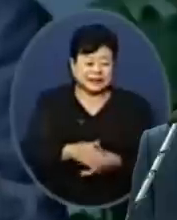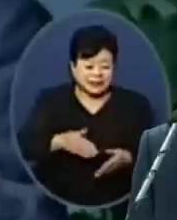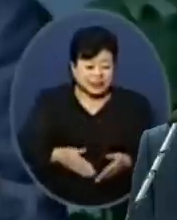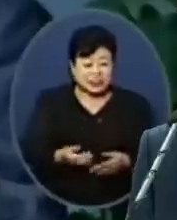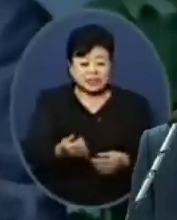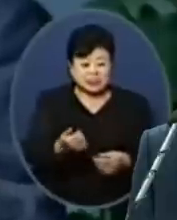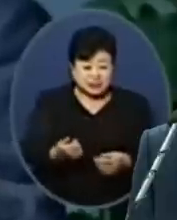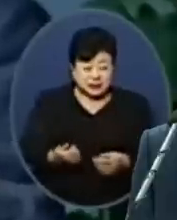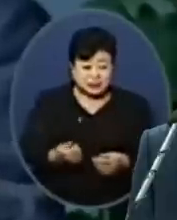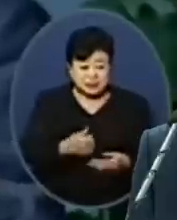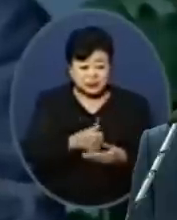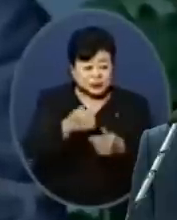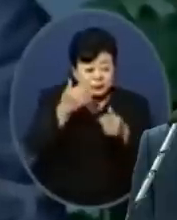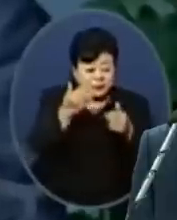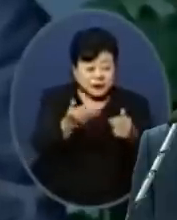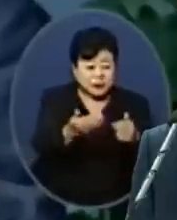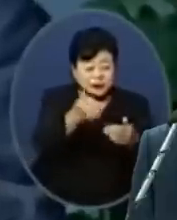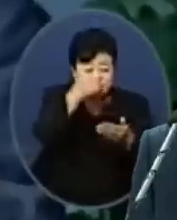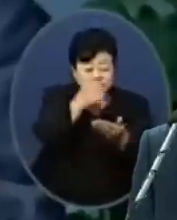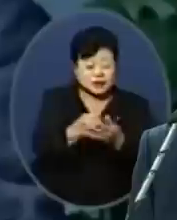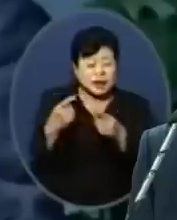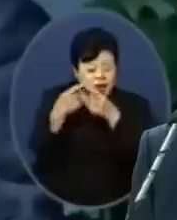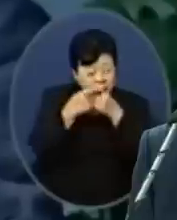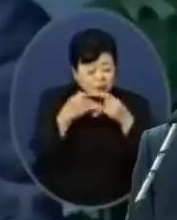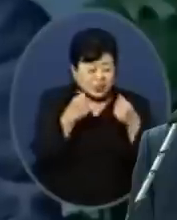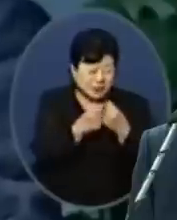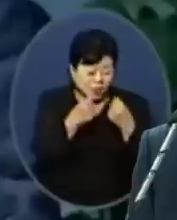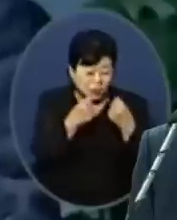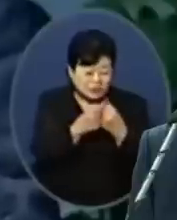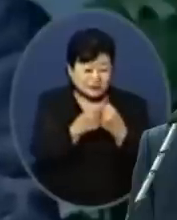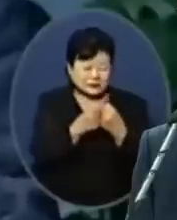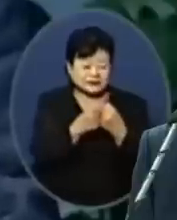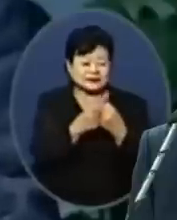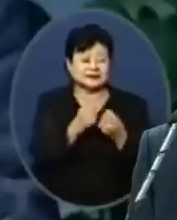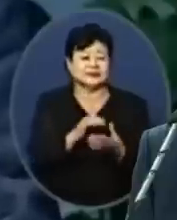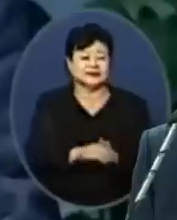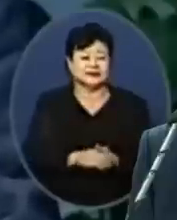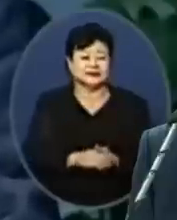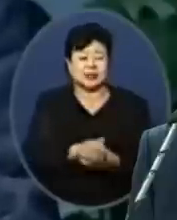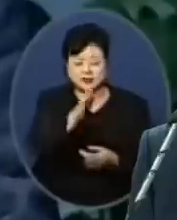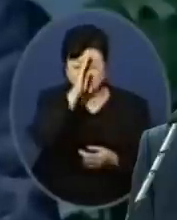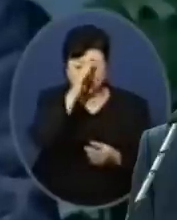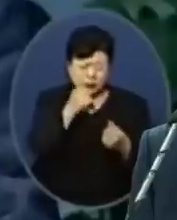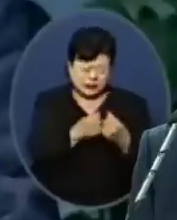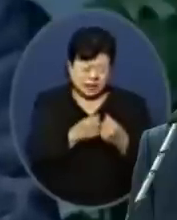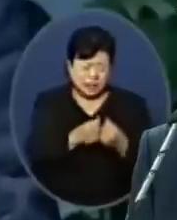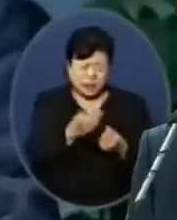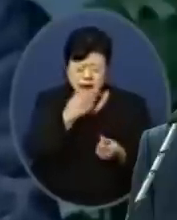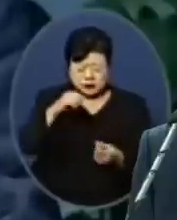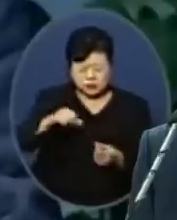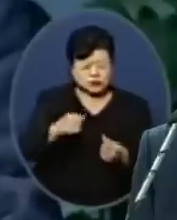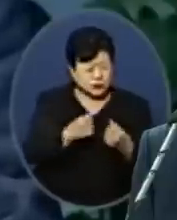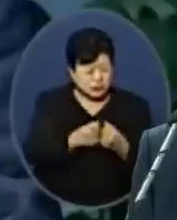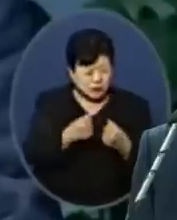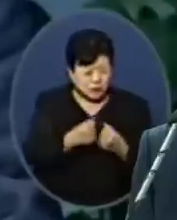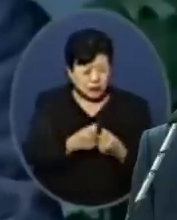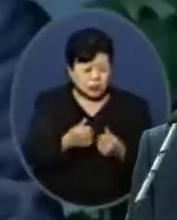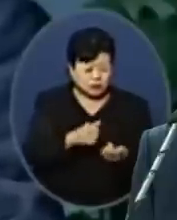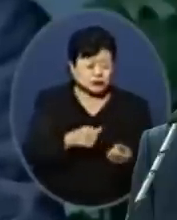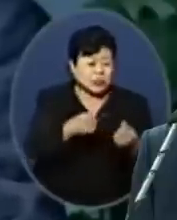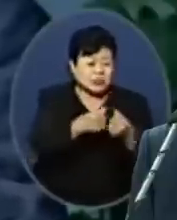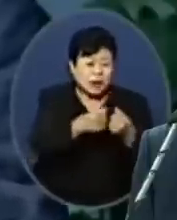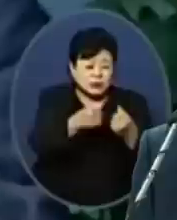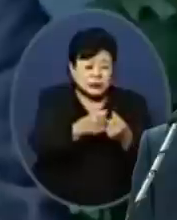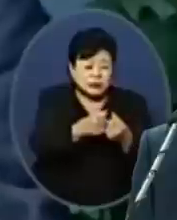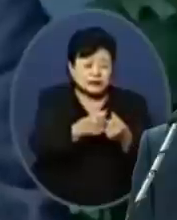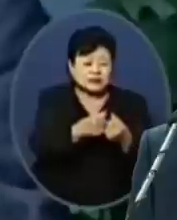태어나기 전에 이미 주님께서 죄와 허물과 싸우고 질병과 싸우고 저주와 싸우고 죽음과